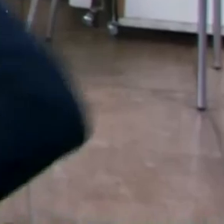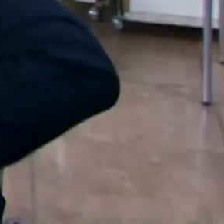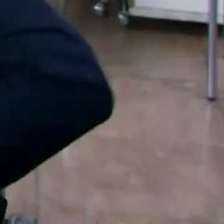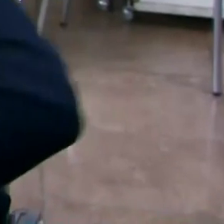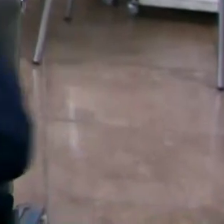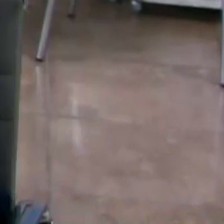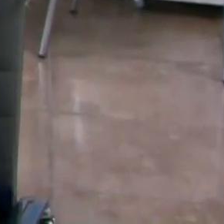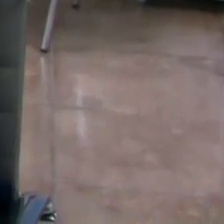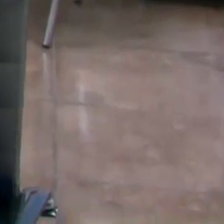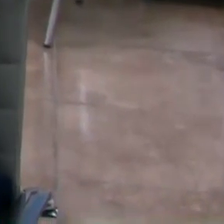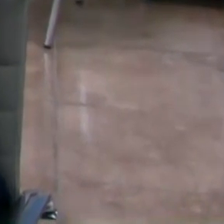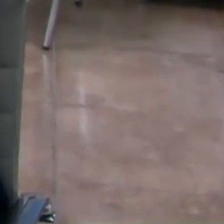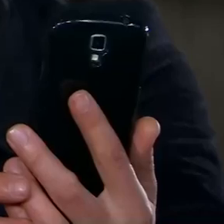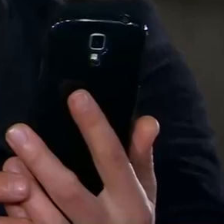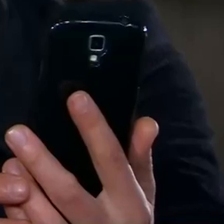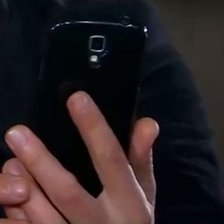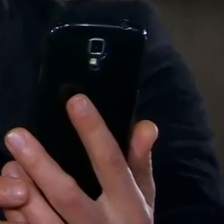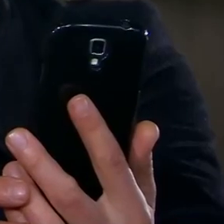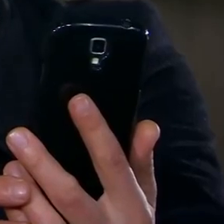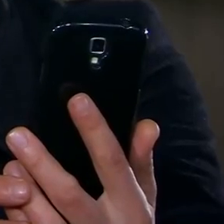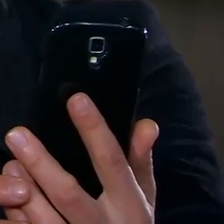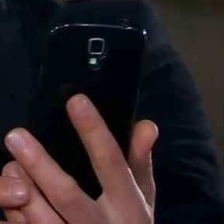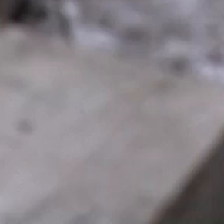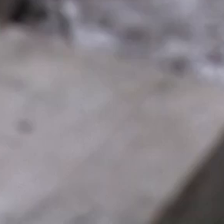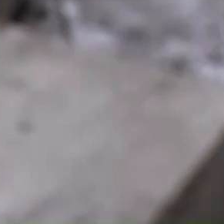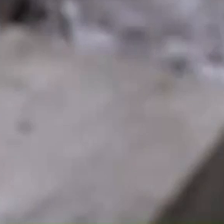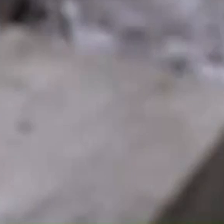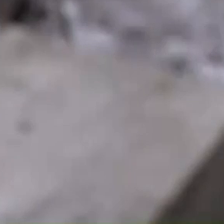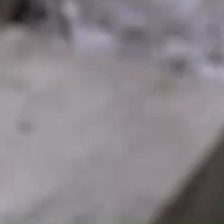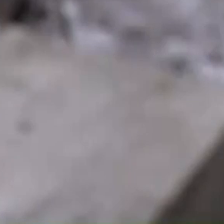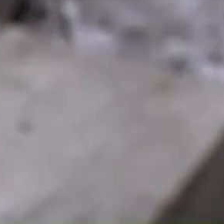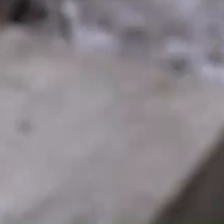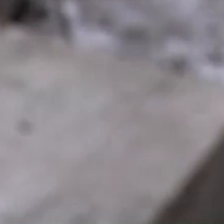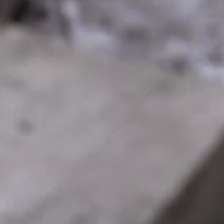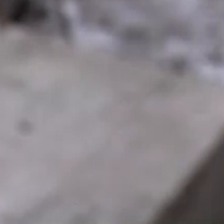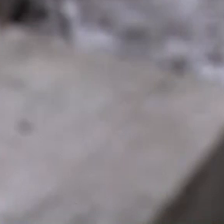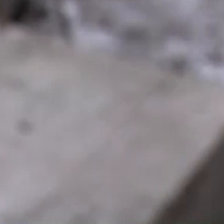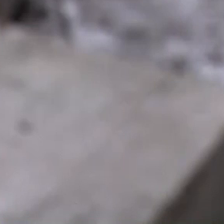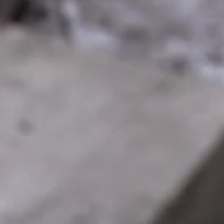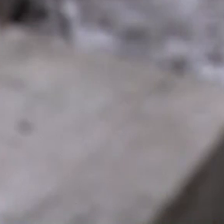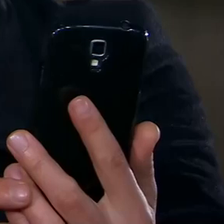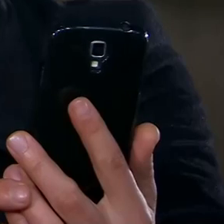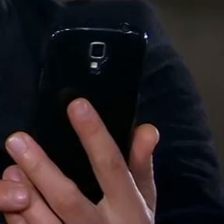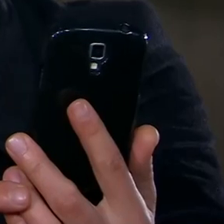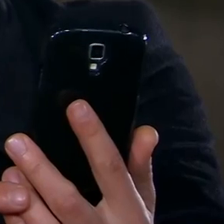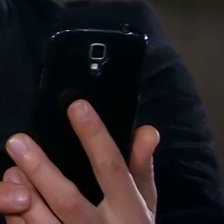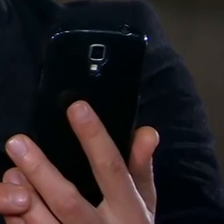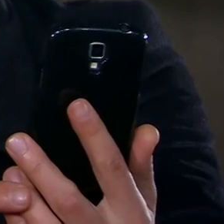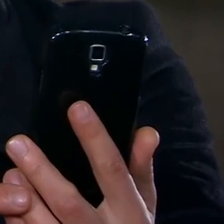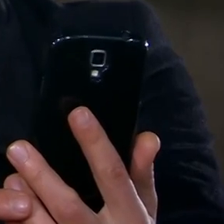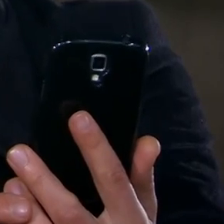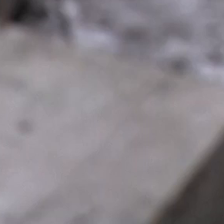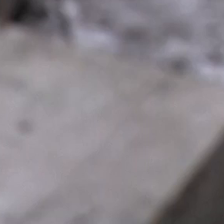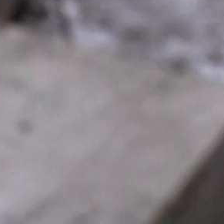Net görünsün diye ceketini kasaya doğru düzeltti. 200'lük banknotlarla full dolu olan kasa gittikçe boşalıyor.